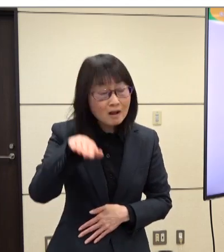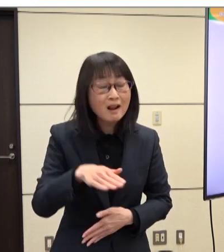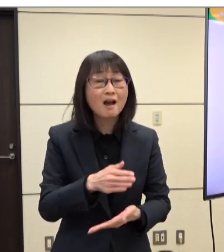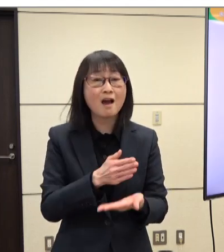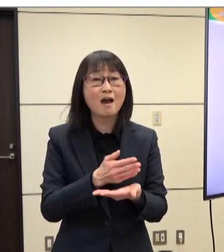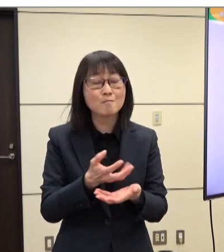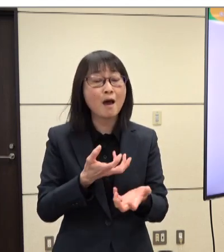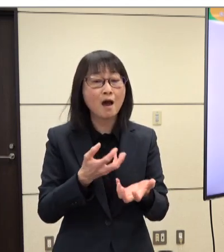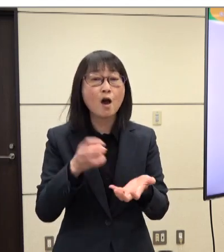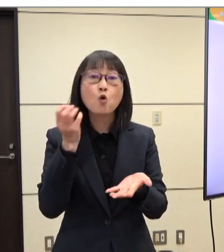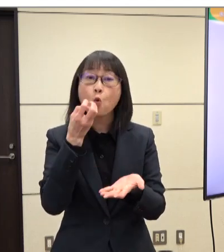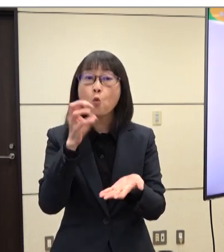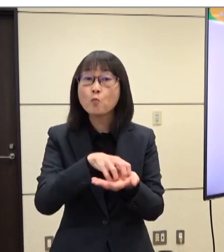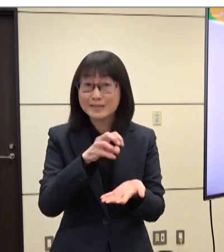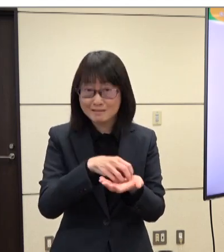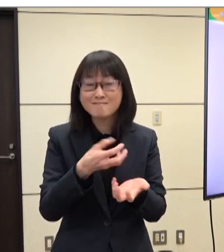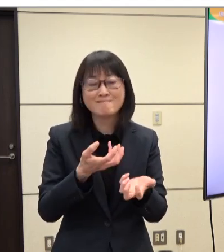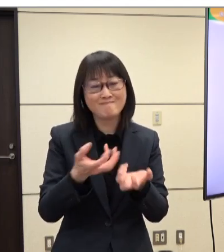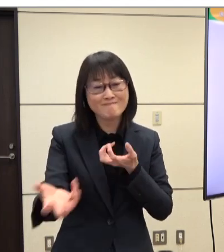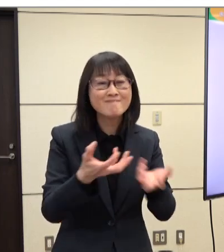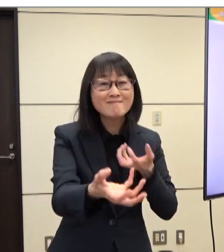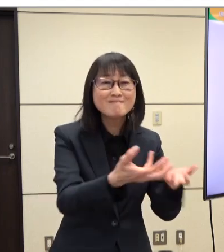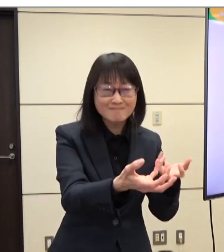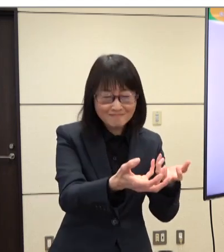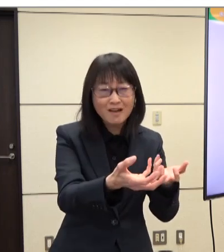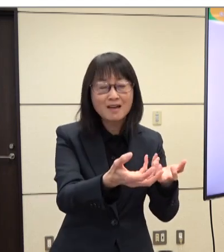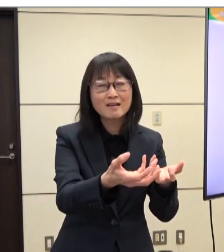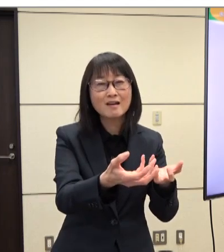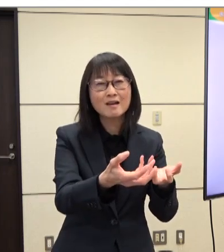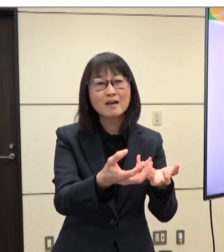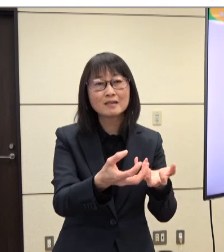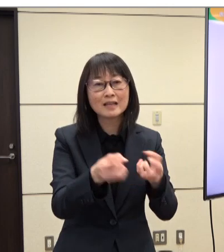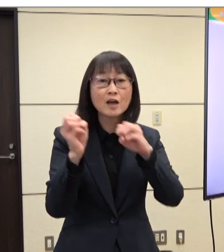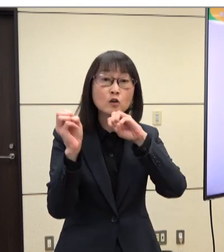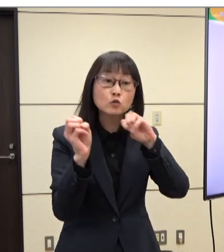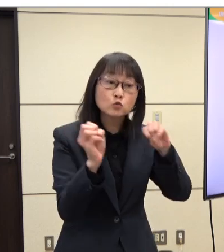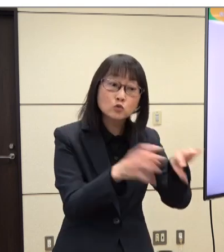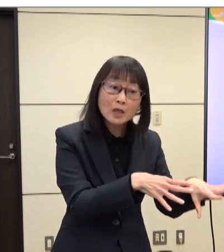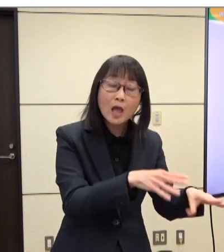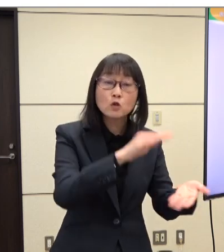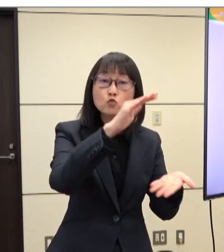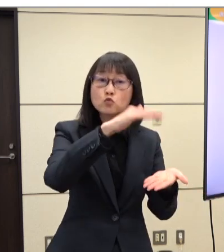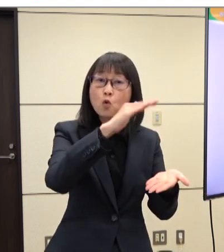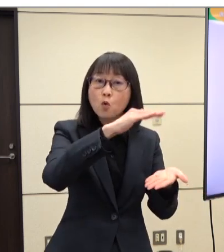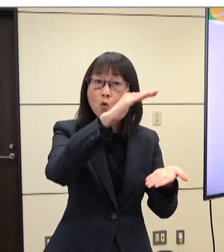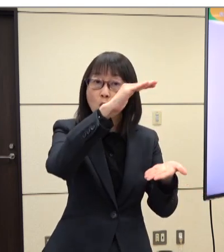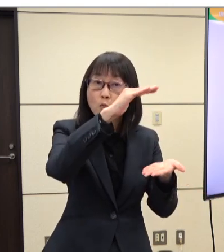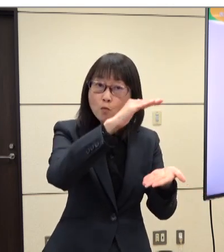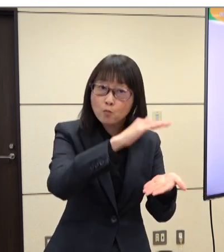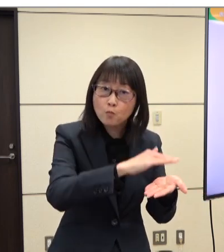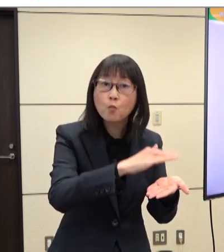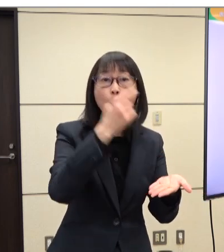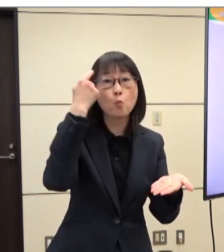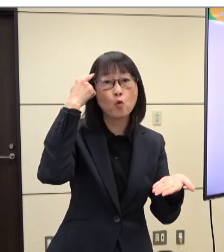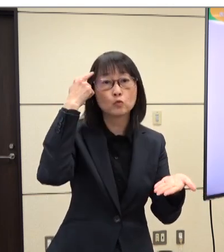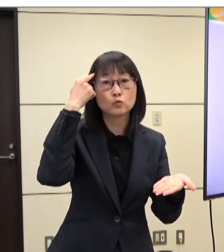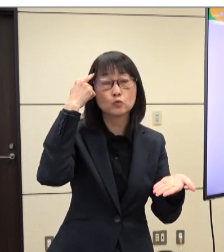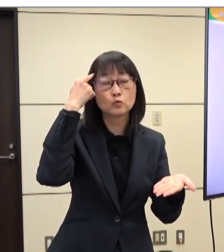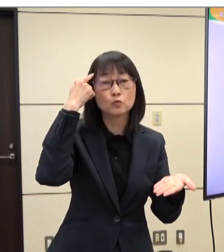することで、その廃棄されるゴミというのは減ってまいりますし、それから資源化できるものもやっ